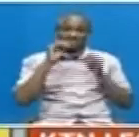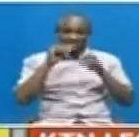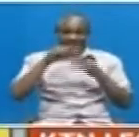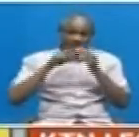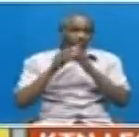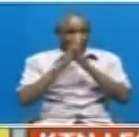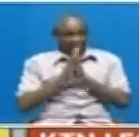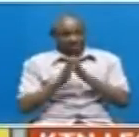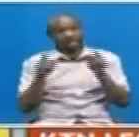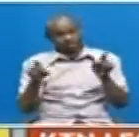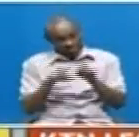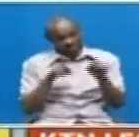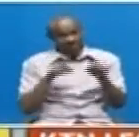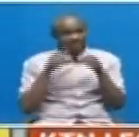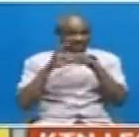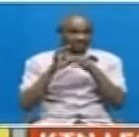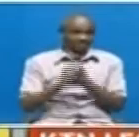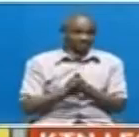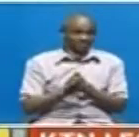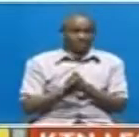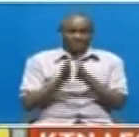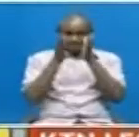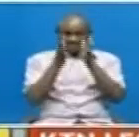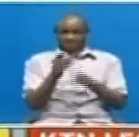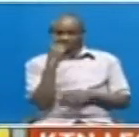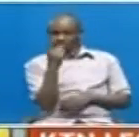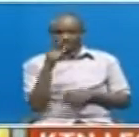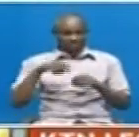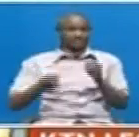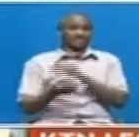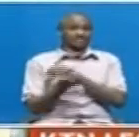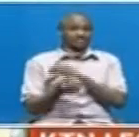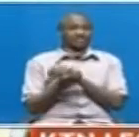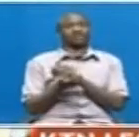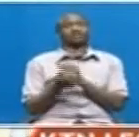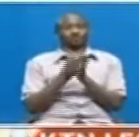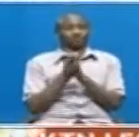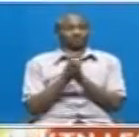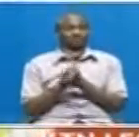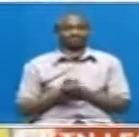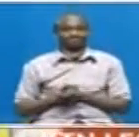kidini pamoja na maadili kwa ujumla. Mwanahabari Hussein Muhammad na maelezo zaidi.